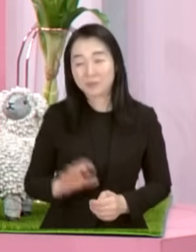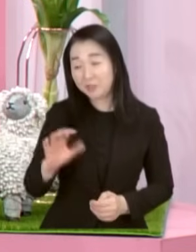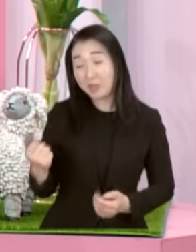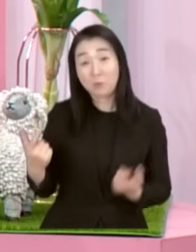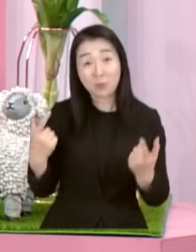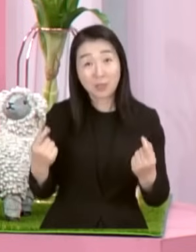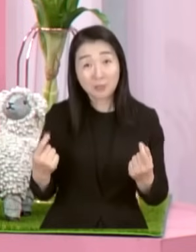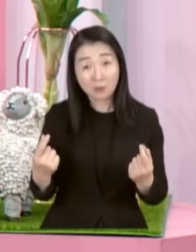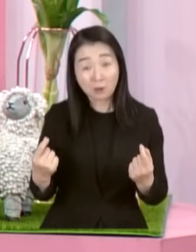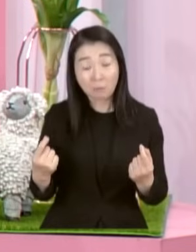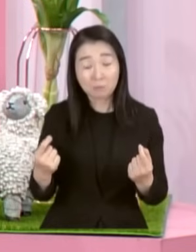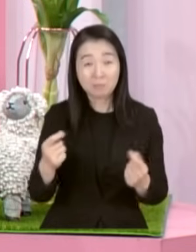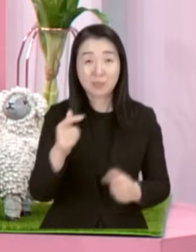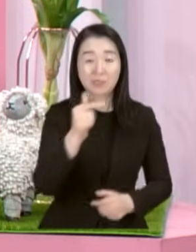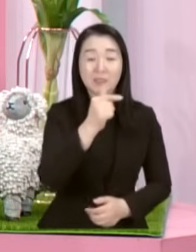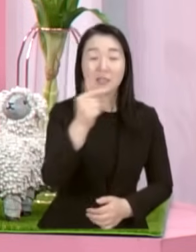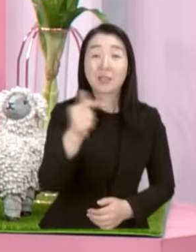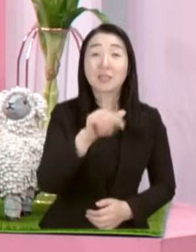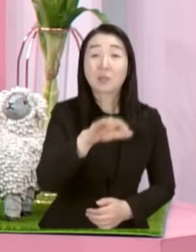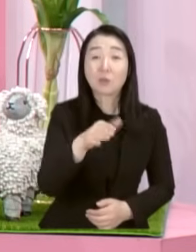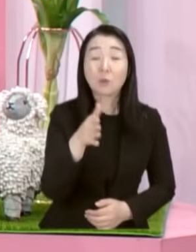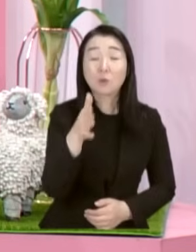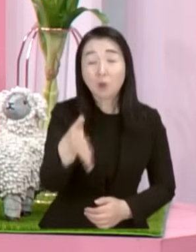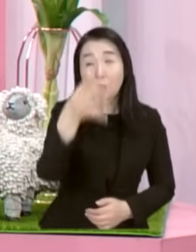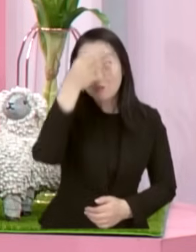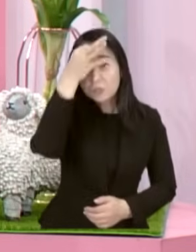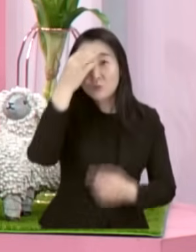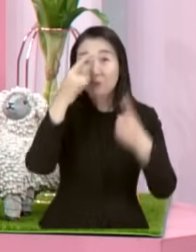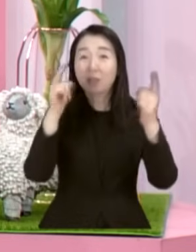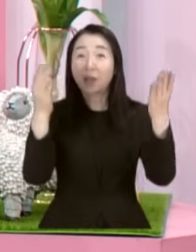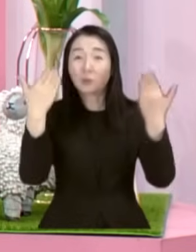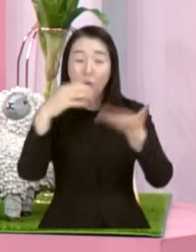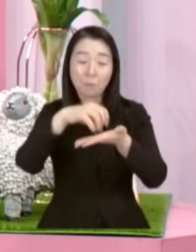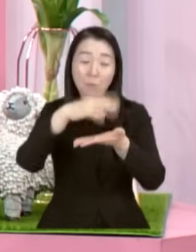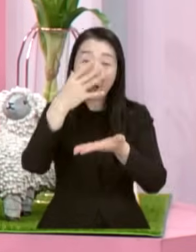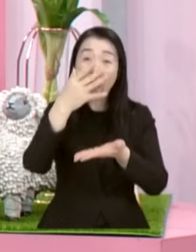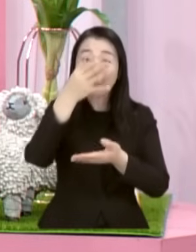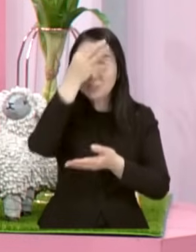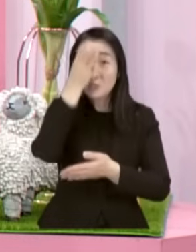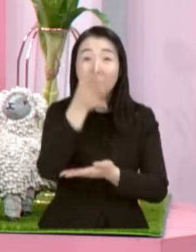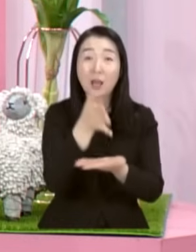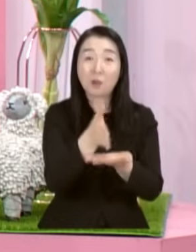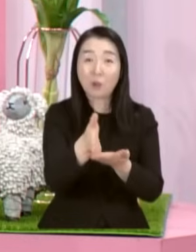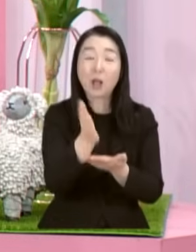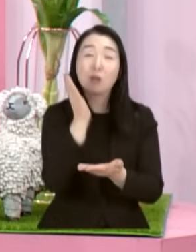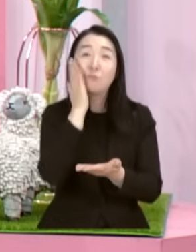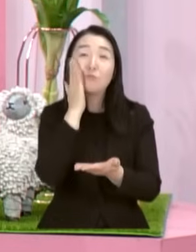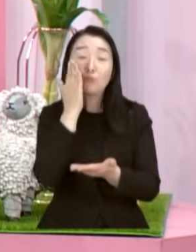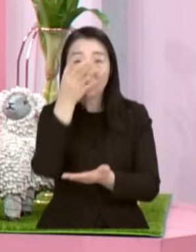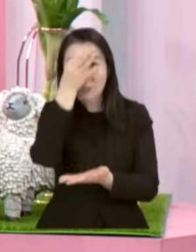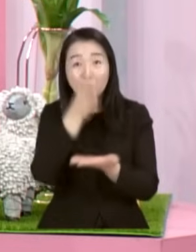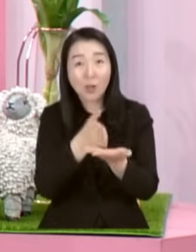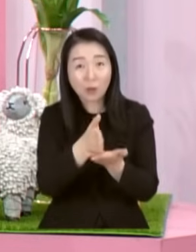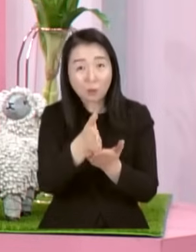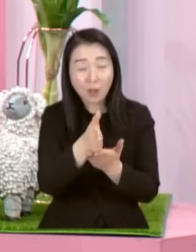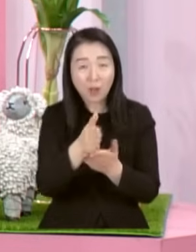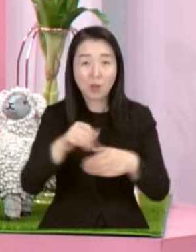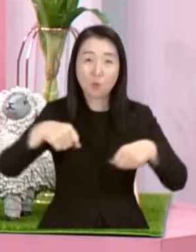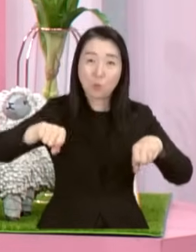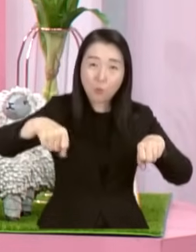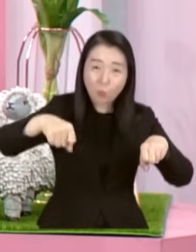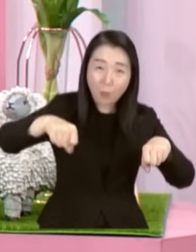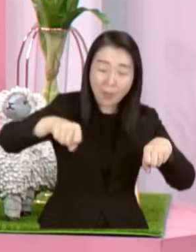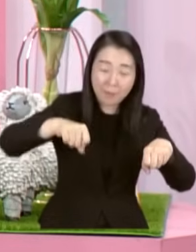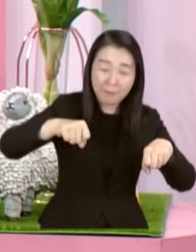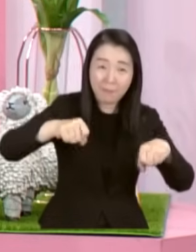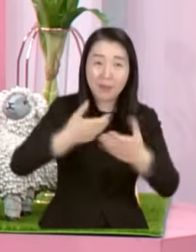캄보디아처럼 탄자니아에도 전문 기술 대학 거기 가면 제빵 기술학과, 뷰티 미용학과, 오토바이